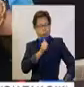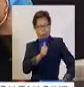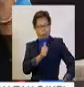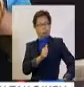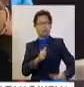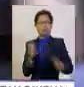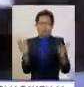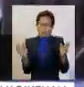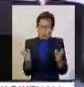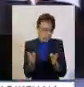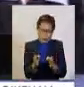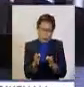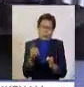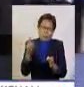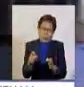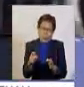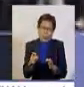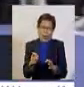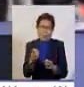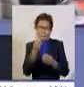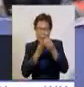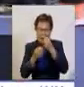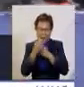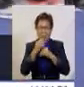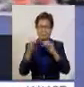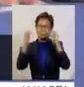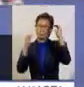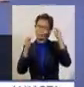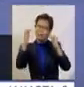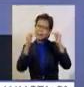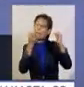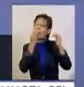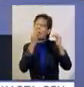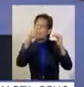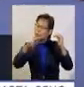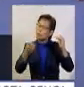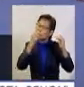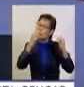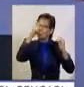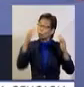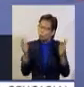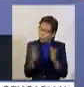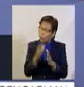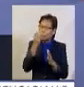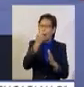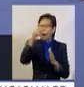untuk kurus pula memerlukan pengambilan pemakanan seimbang.